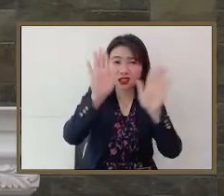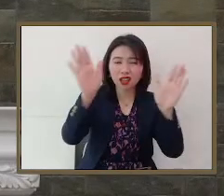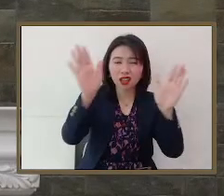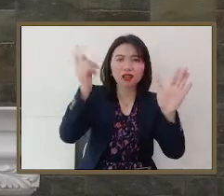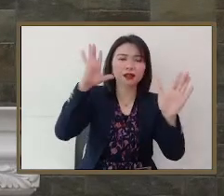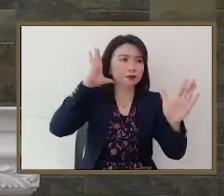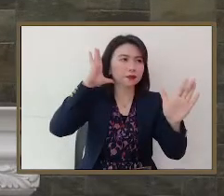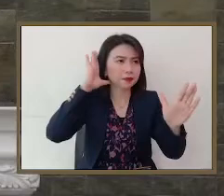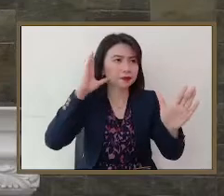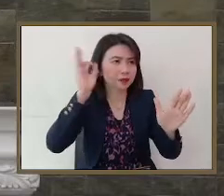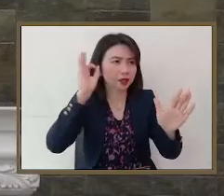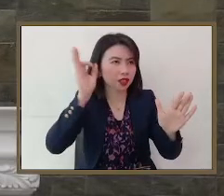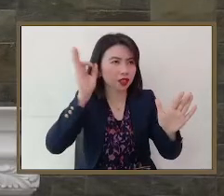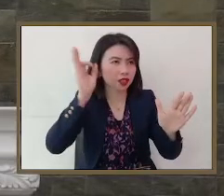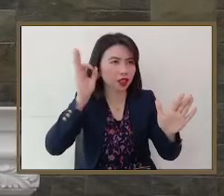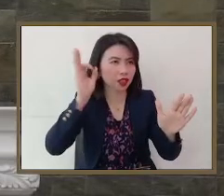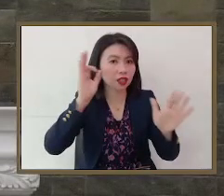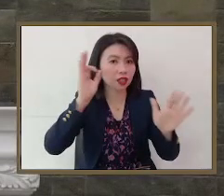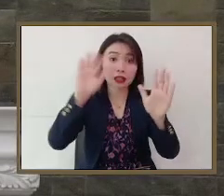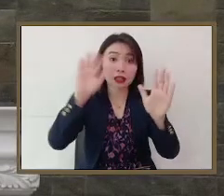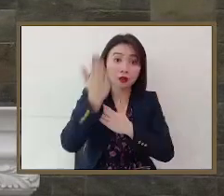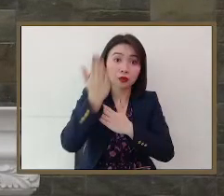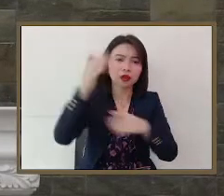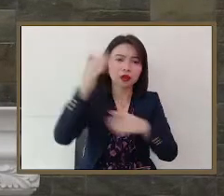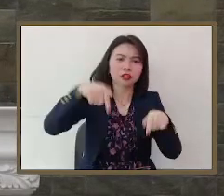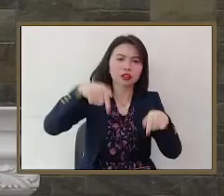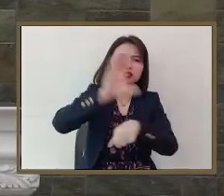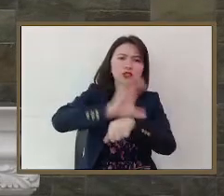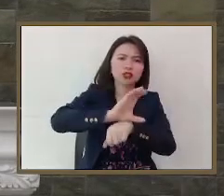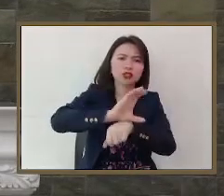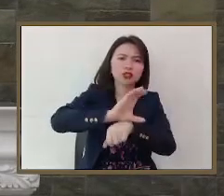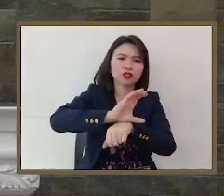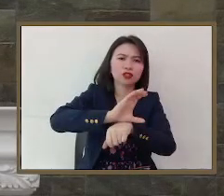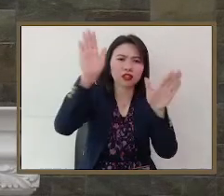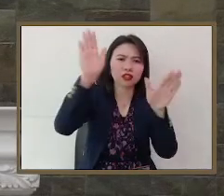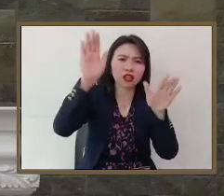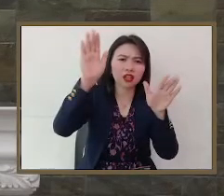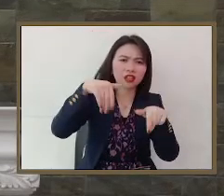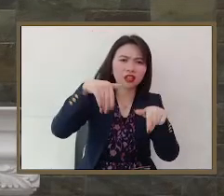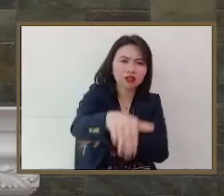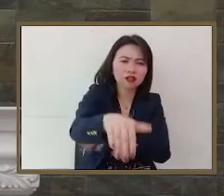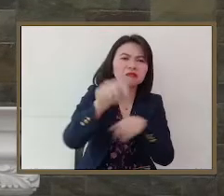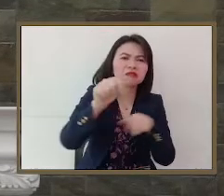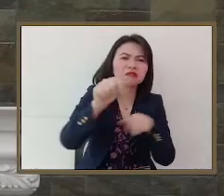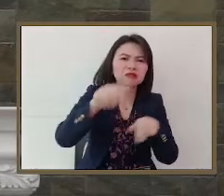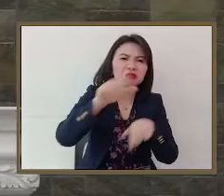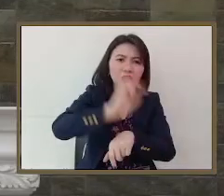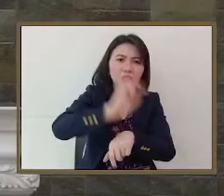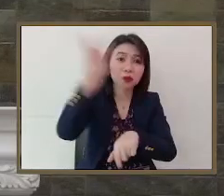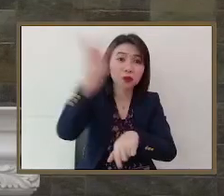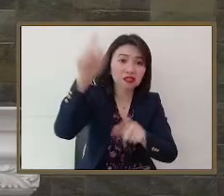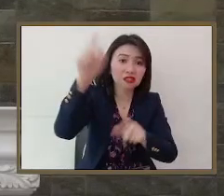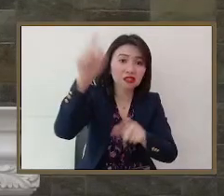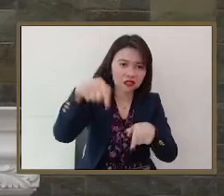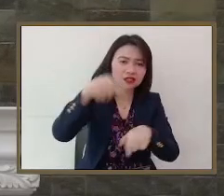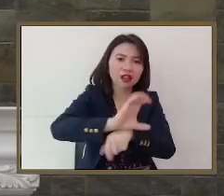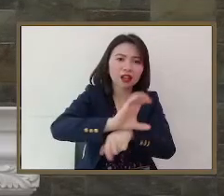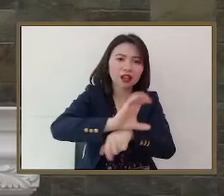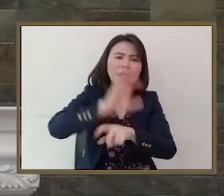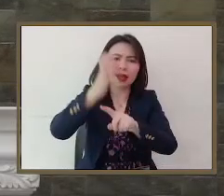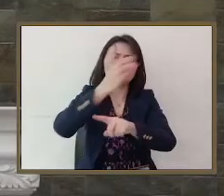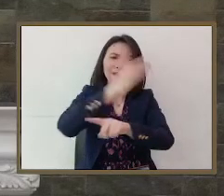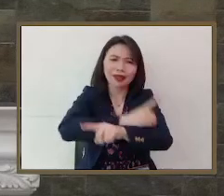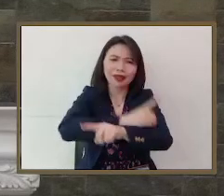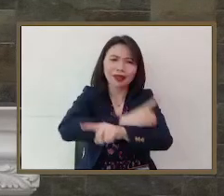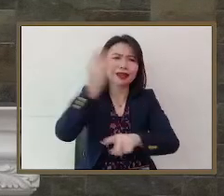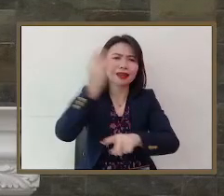Diyos, linggo ng umaga nasa simbahan, linggo ng hapon nasa simbahan, Wednesday night nasa simbahan, halos araw-araw